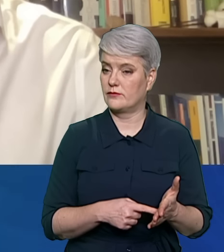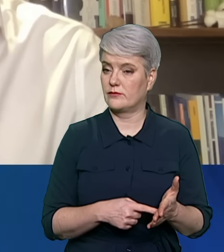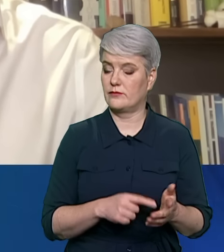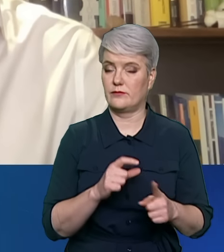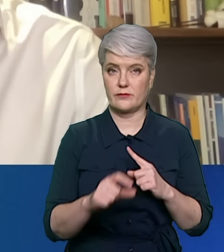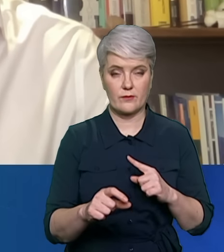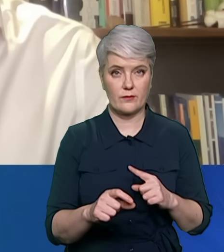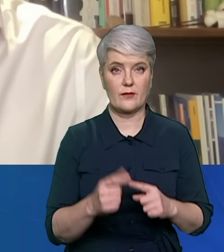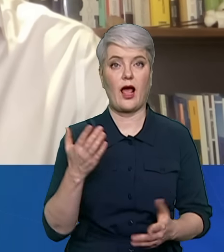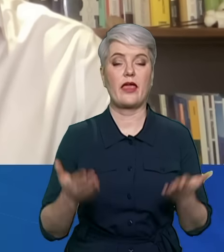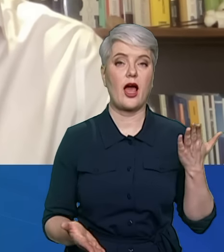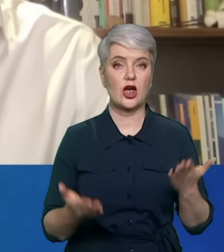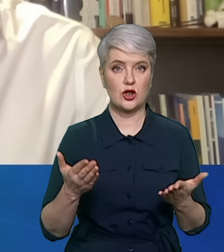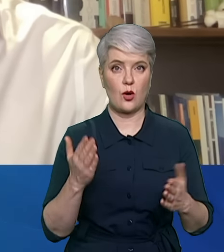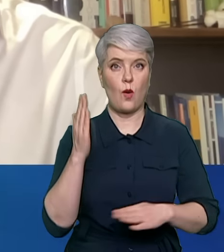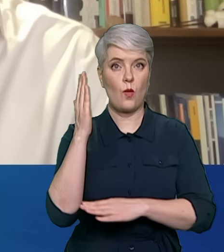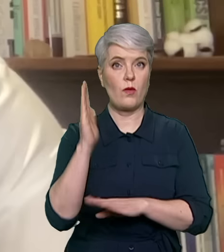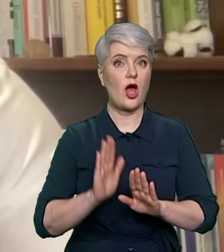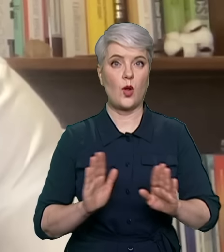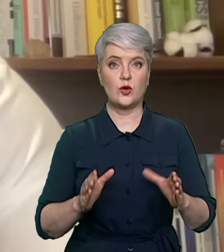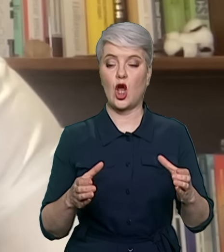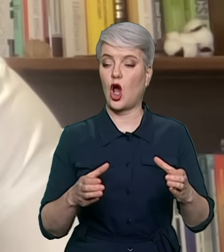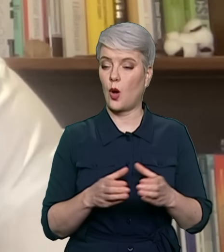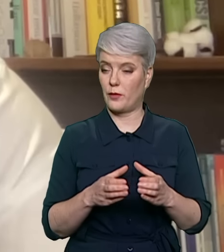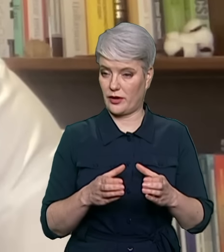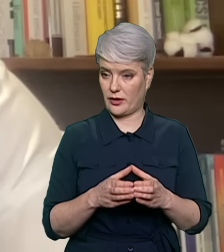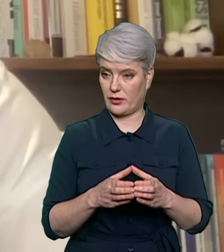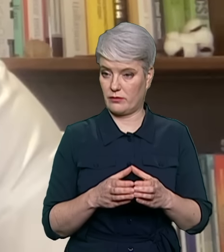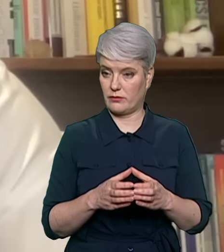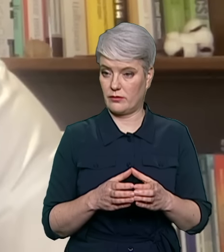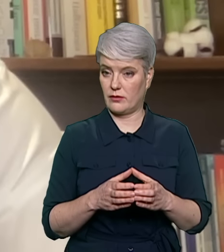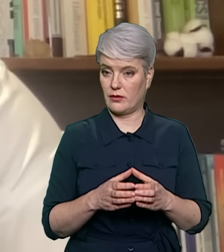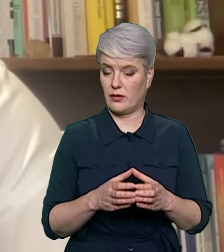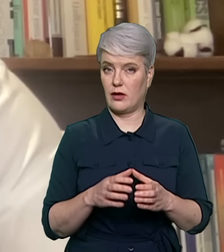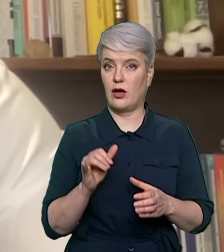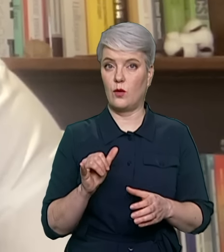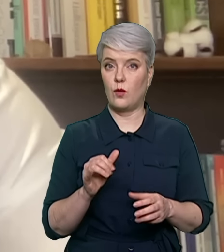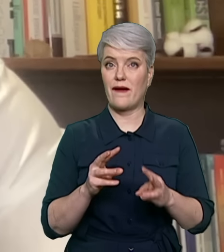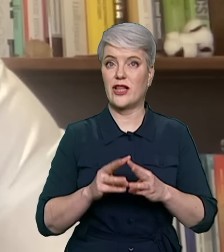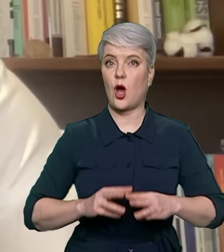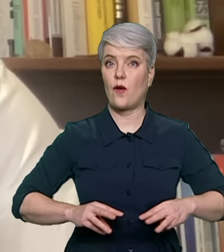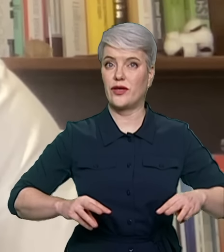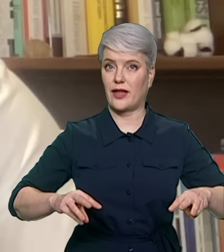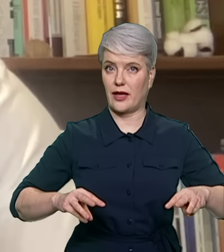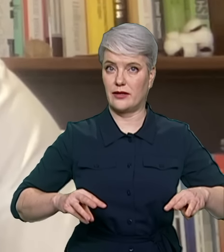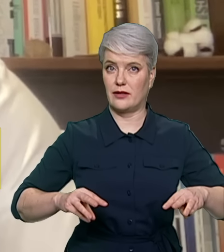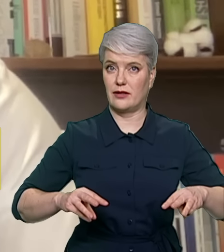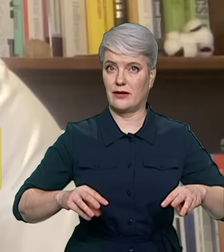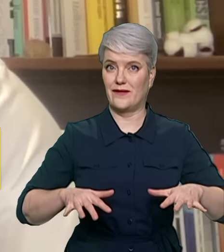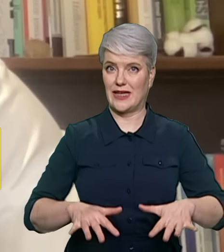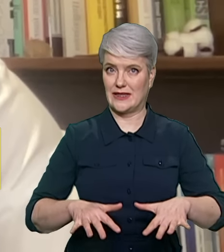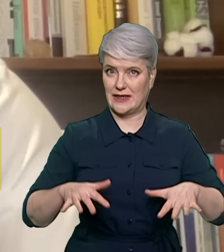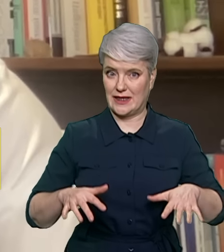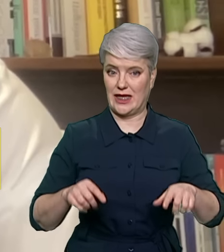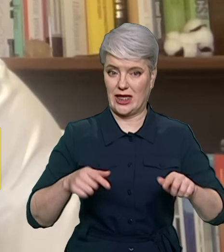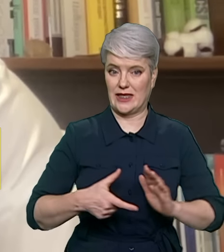Ну, якщо не голосується комітет, якщо не голосується Верховній Раді в сесійній залі саме